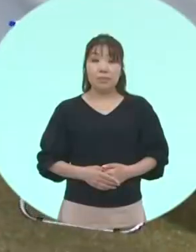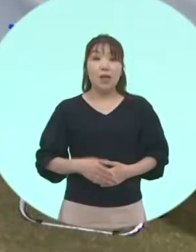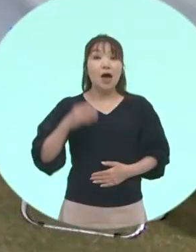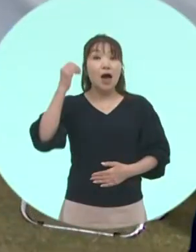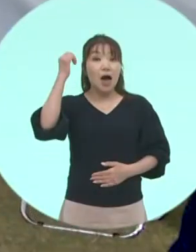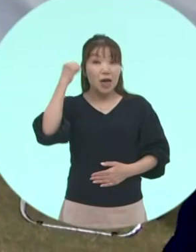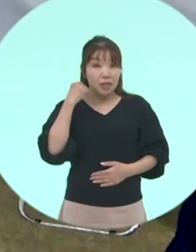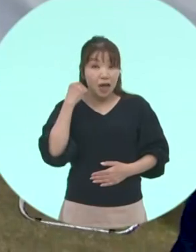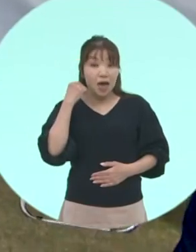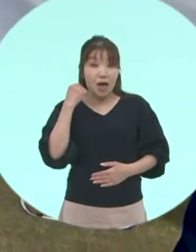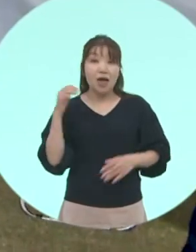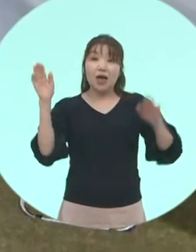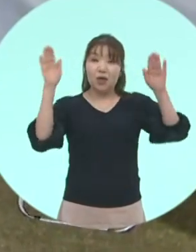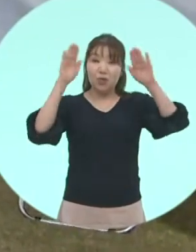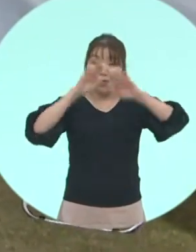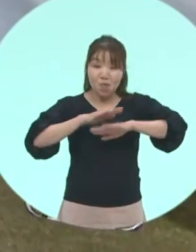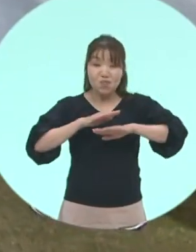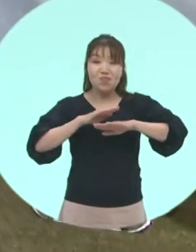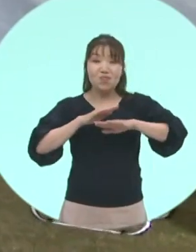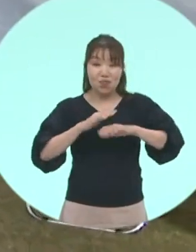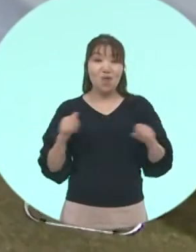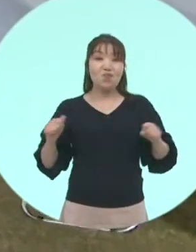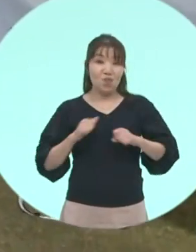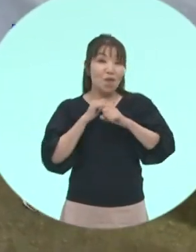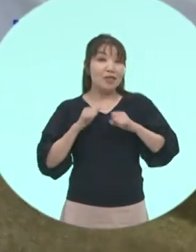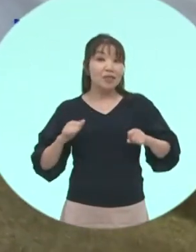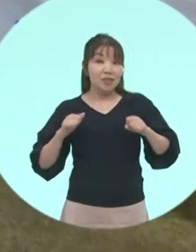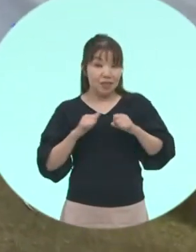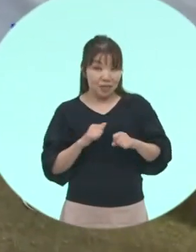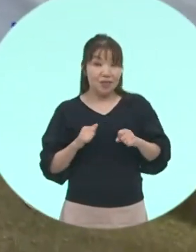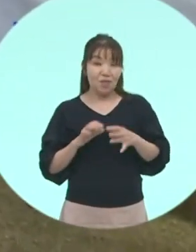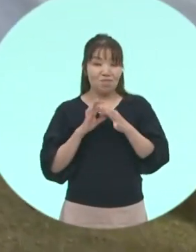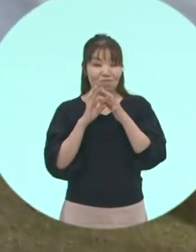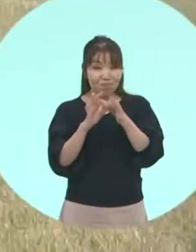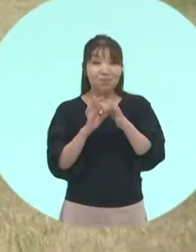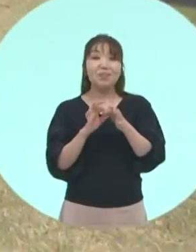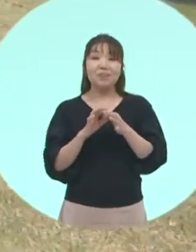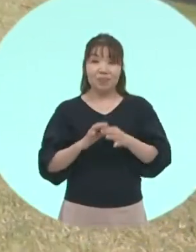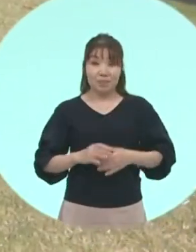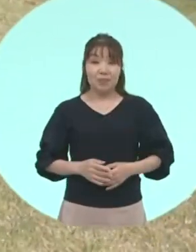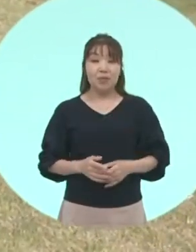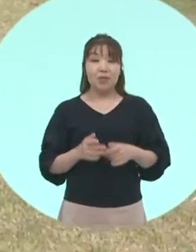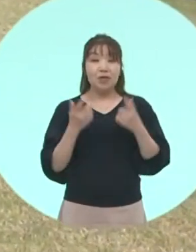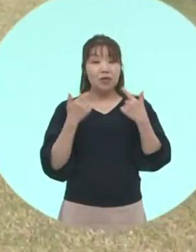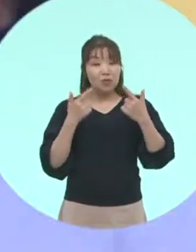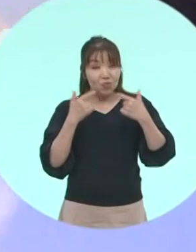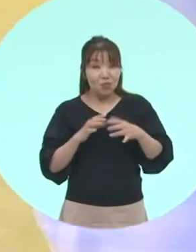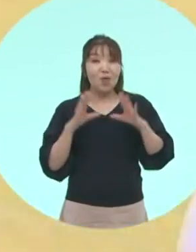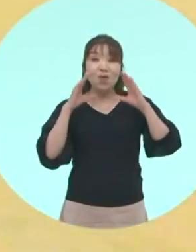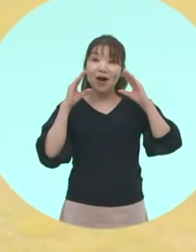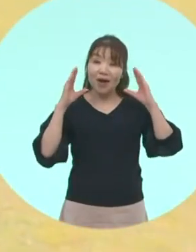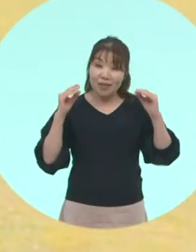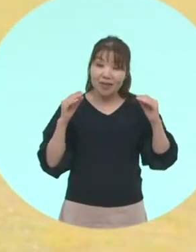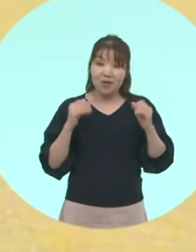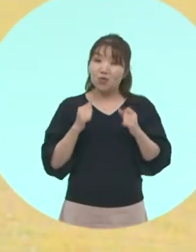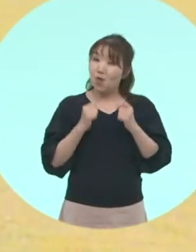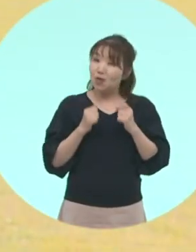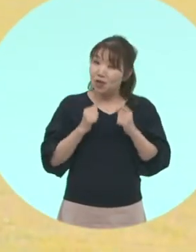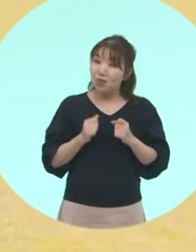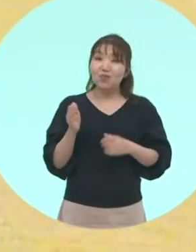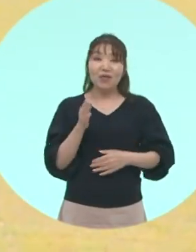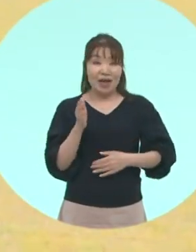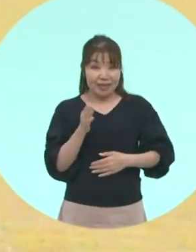朝のストレッチ、夜寝る前のストレッチ、欠かさずやってます。 いつも笑ってることです。 ジョギング程度